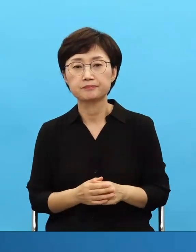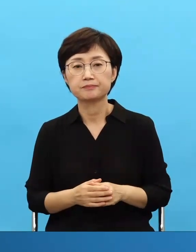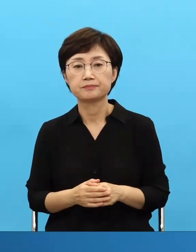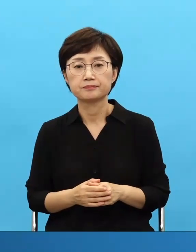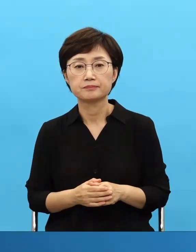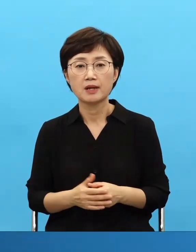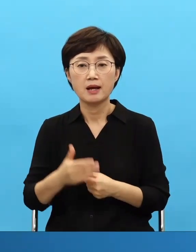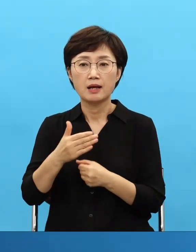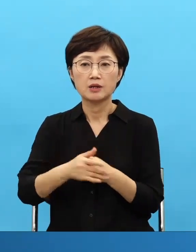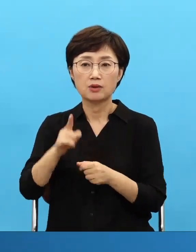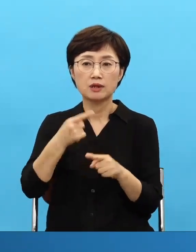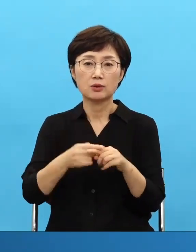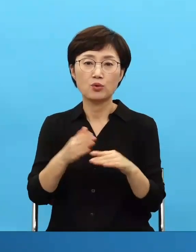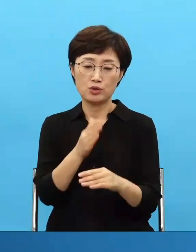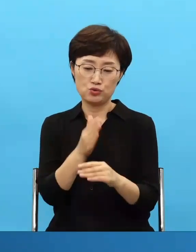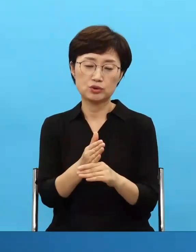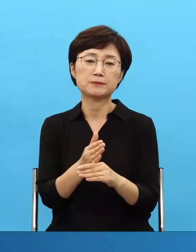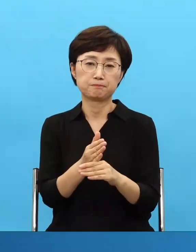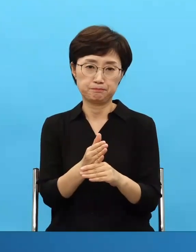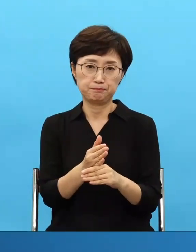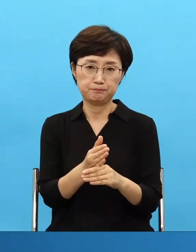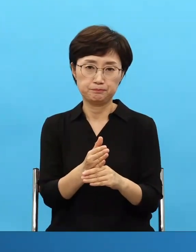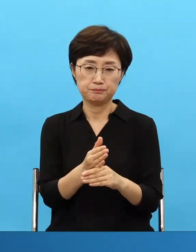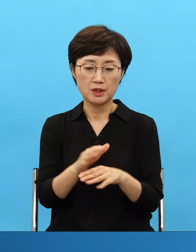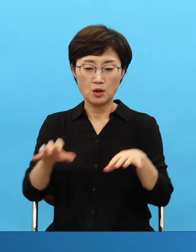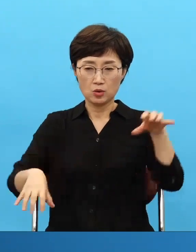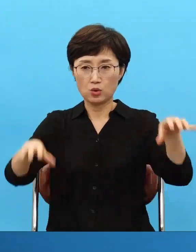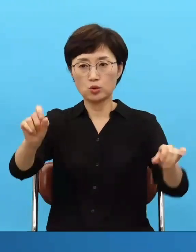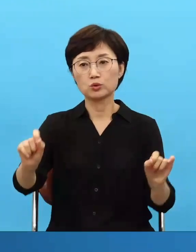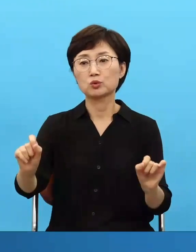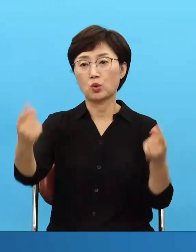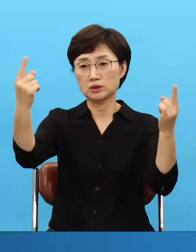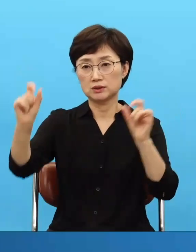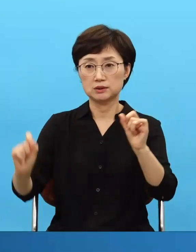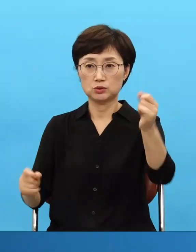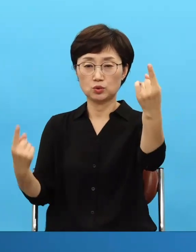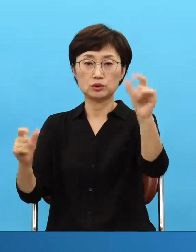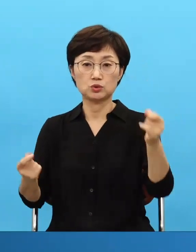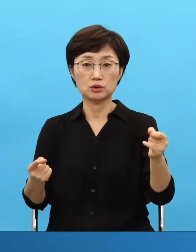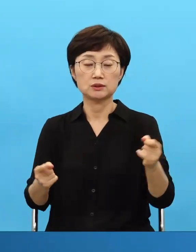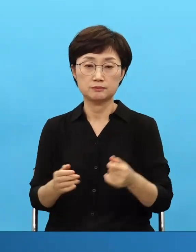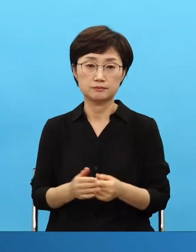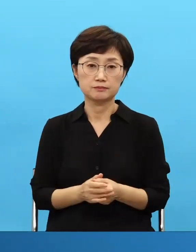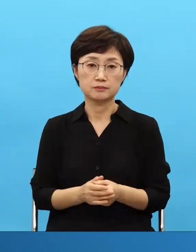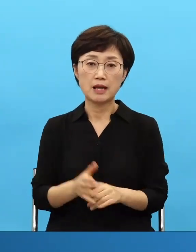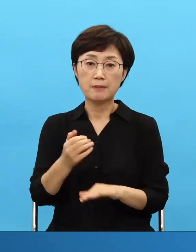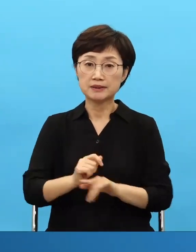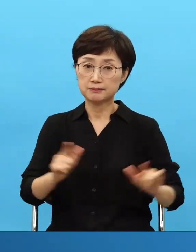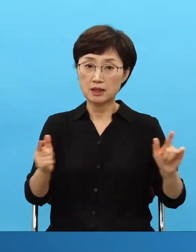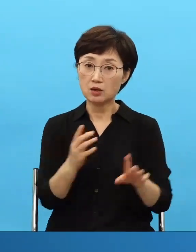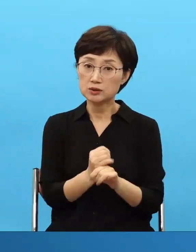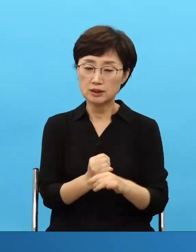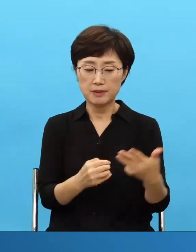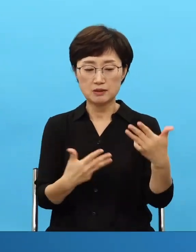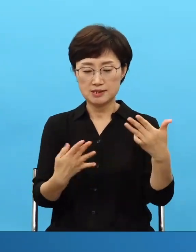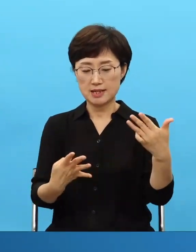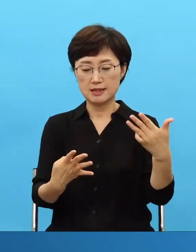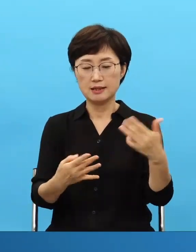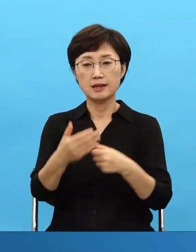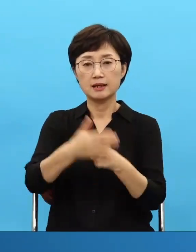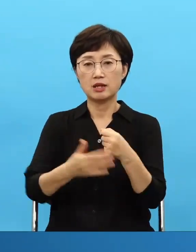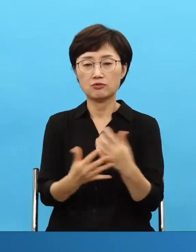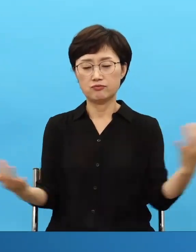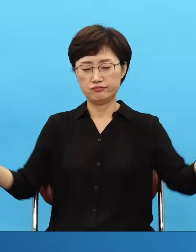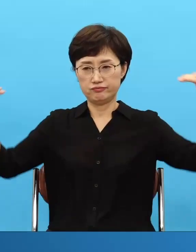대구 하나교회를 메인타운으로 전 세계 곳곳에서 동시에 진행된 이번 대회는 마지막 날인 4일엔 대구 엑스코에 다